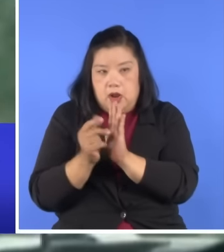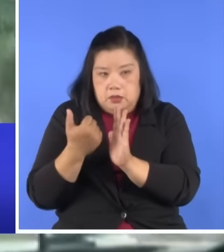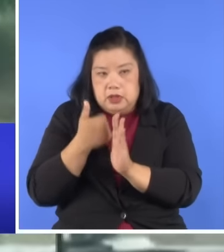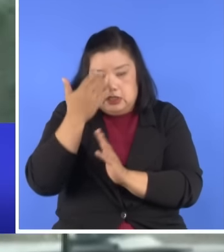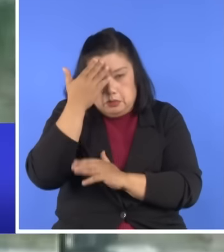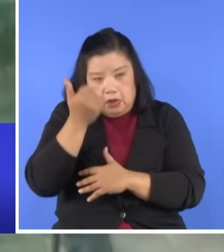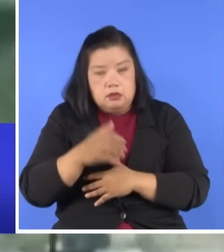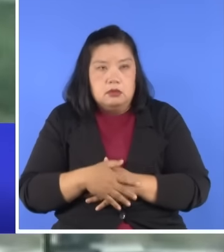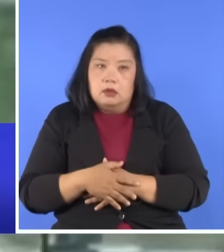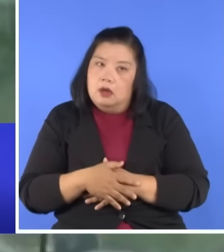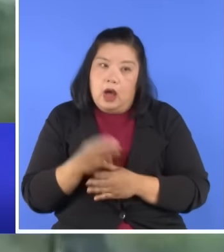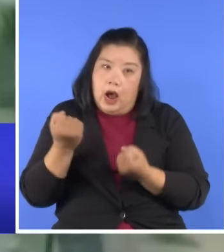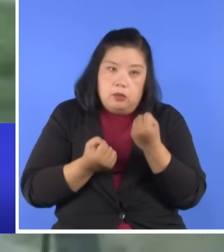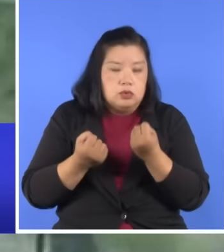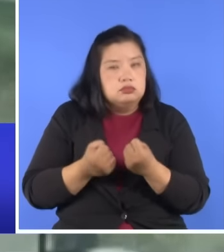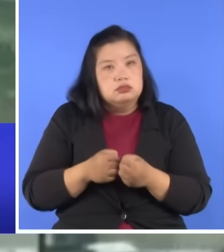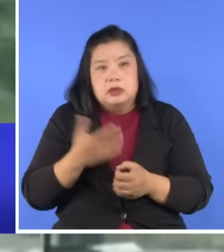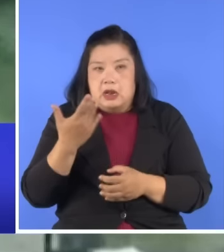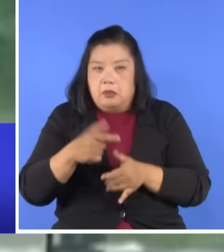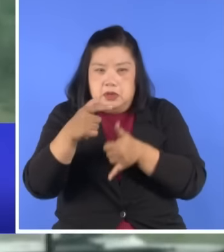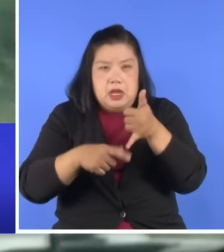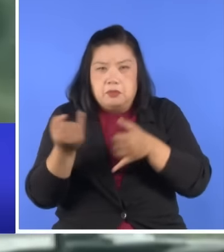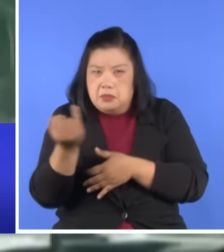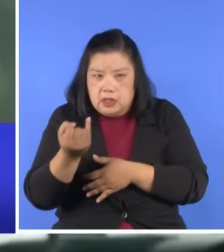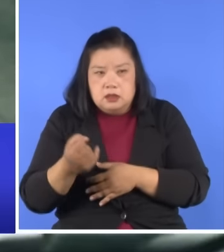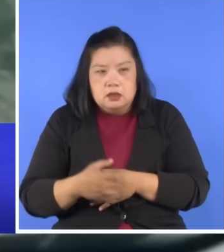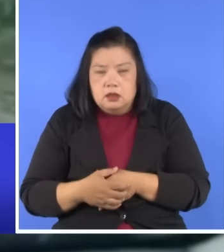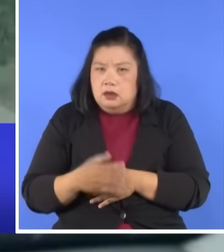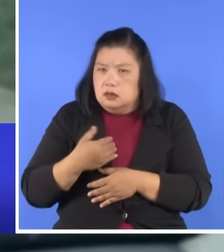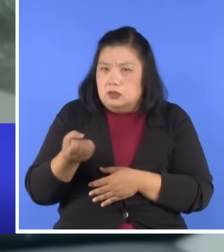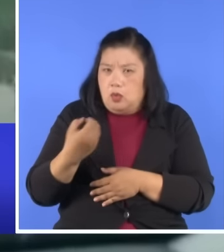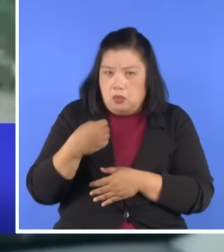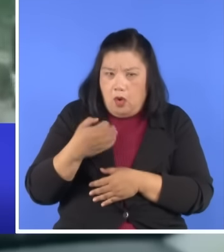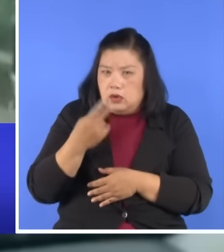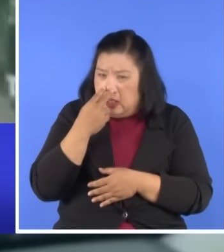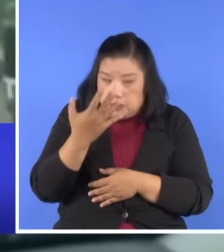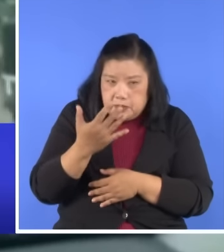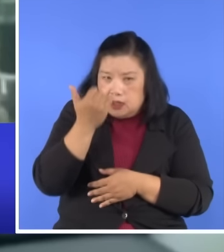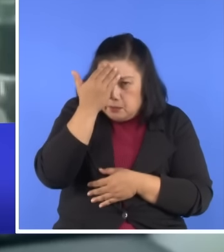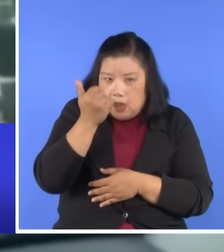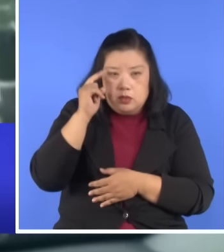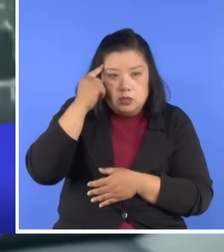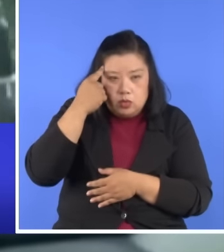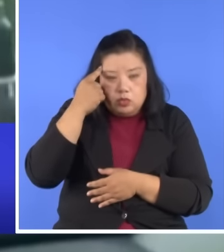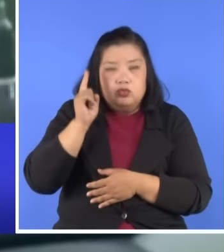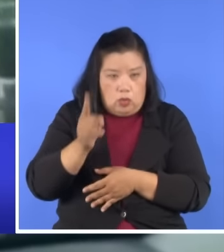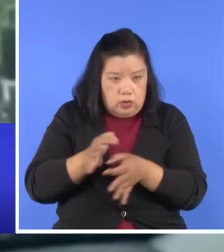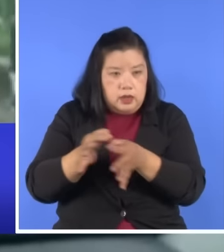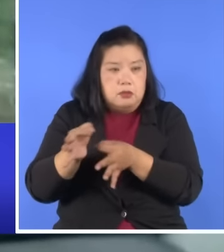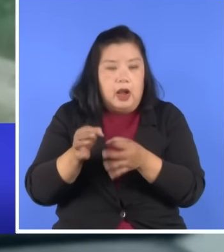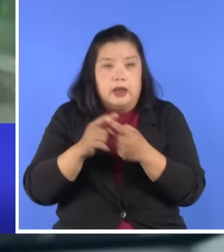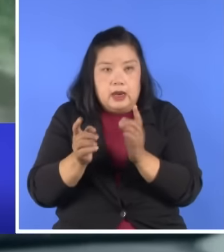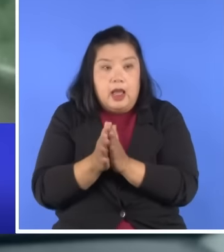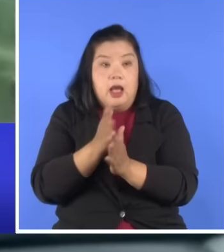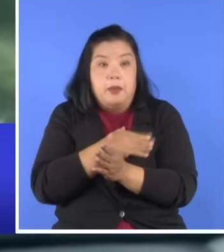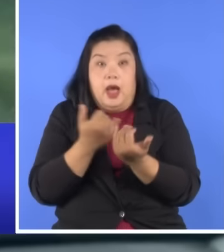พฤติกรรมที่แย่มากหรือมาชี้แจงหน่อยว่ามันไม่เห็นจริงๆหรือมันเกิดอะไรขึ้นนะคะโอโหอ่ะแต่ว่าอาการของพระสมมาส